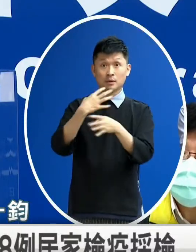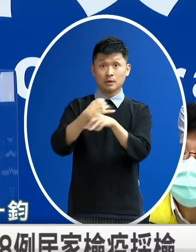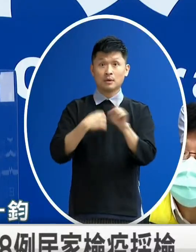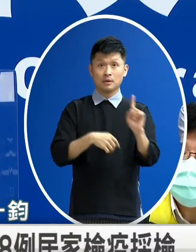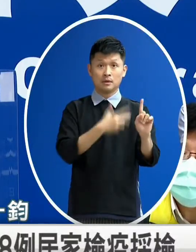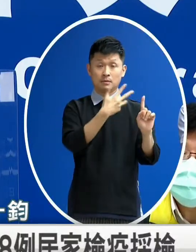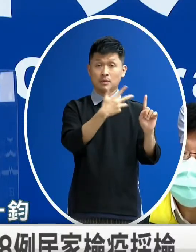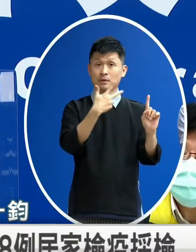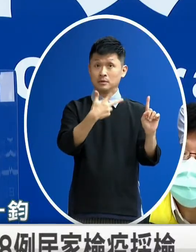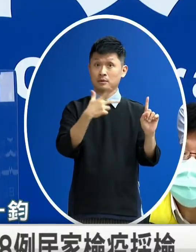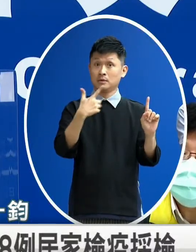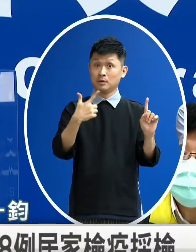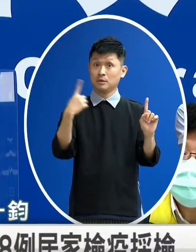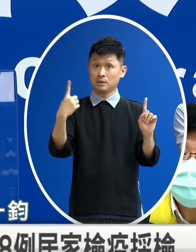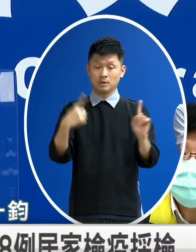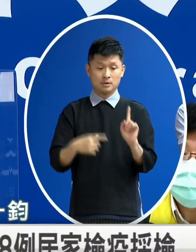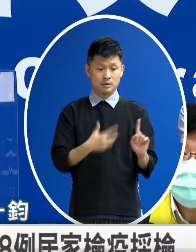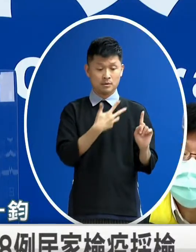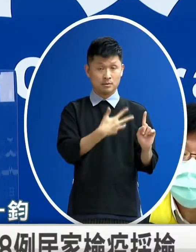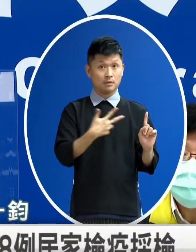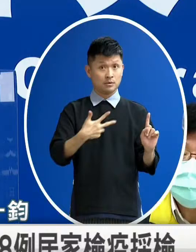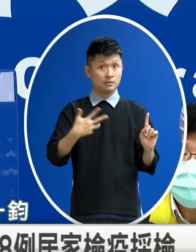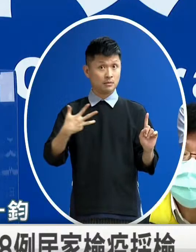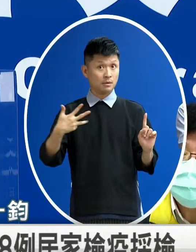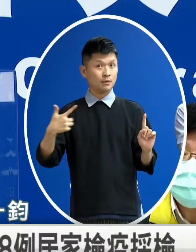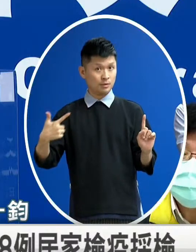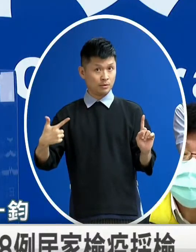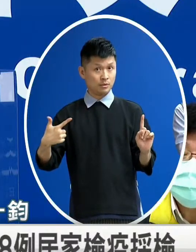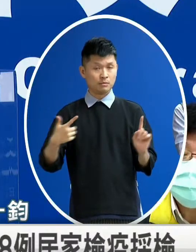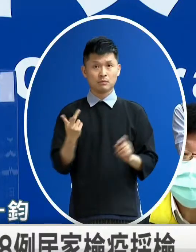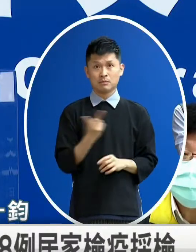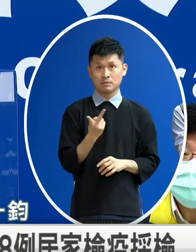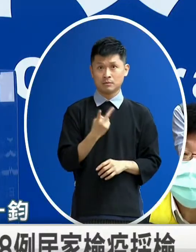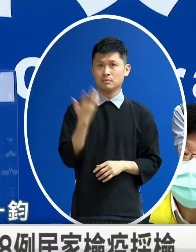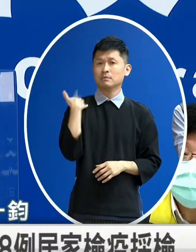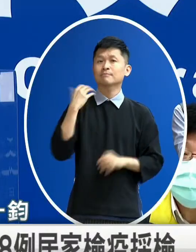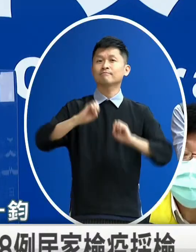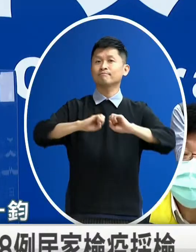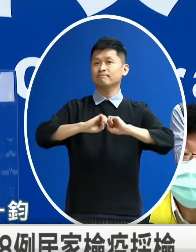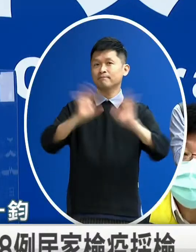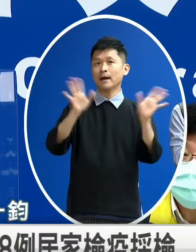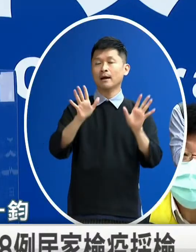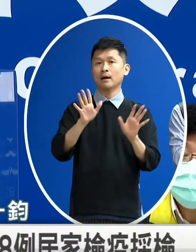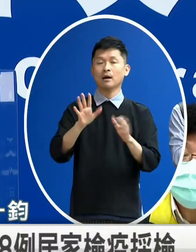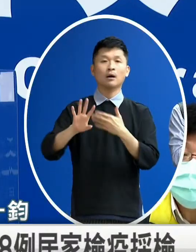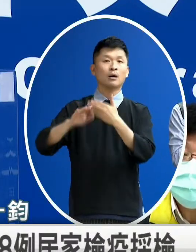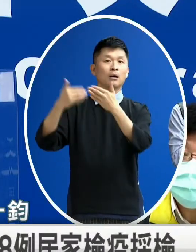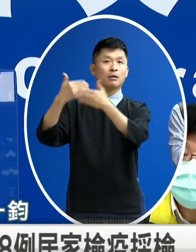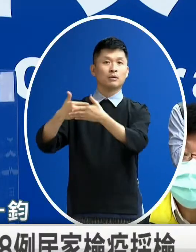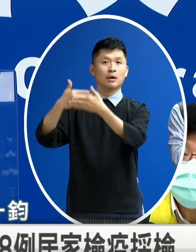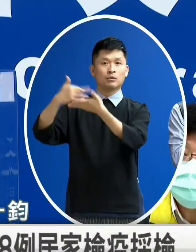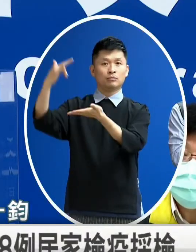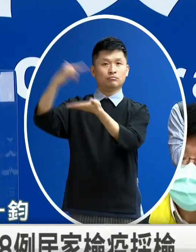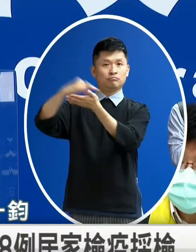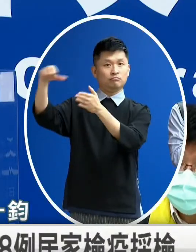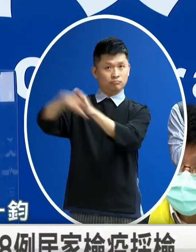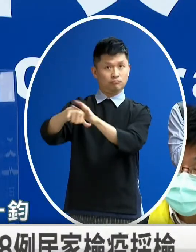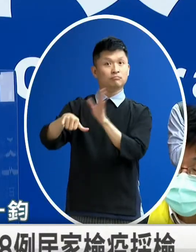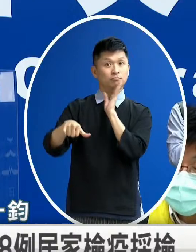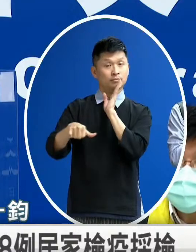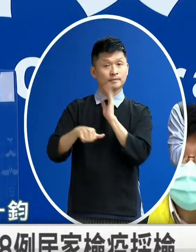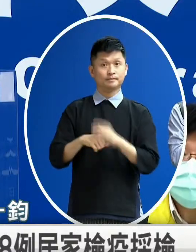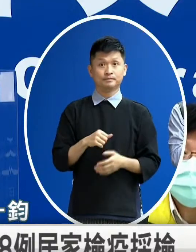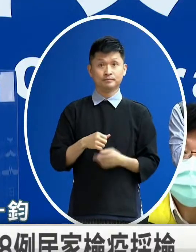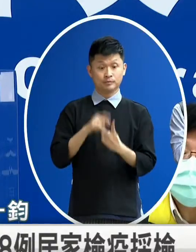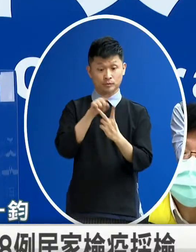案18761跟18786，这两位在当时公布的时候都是中国境外移入。那当时